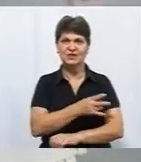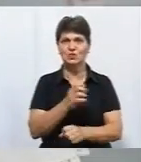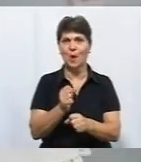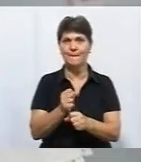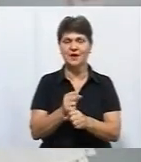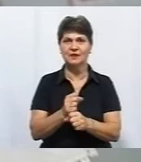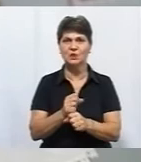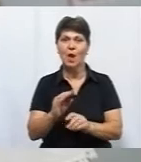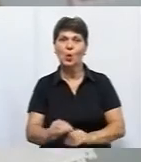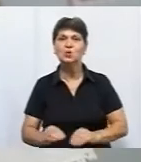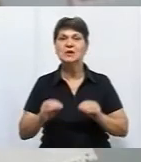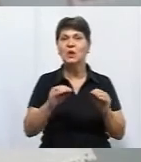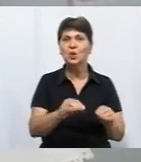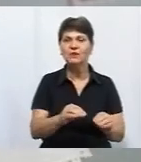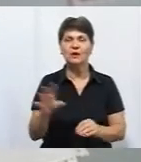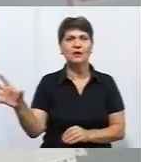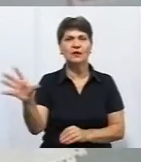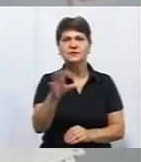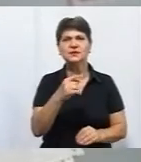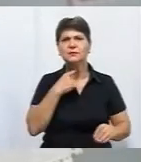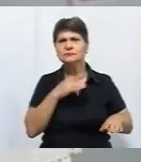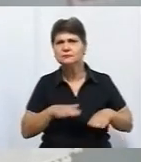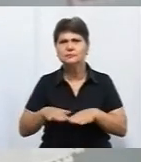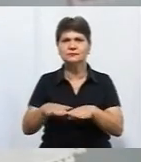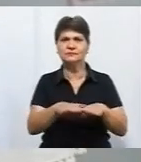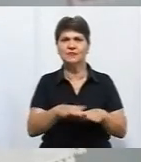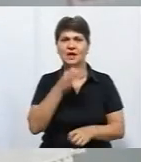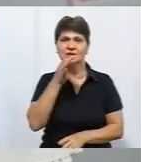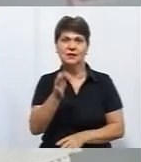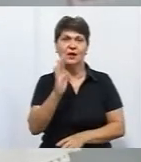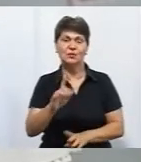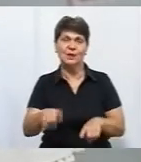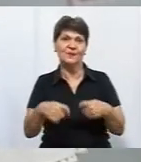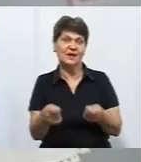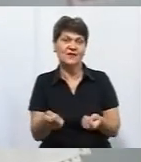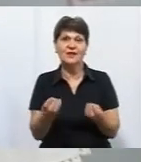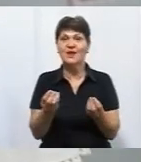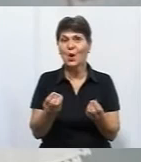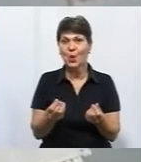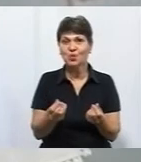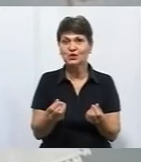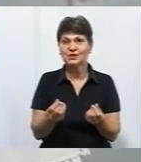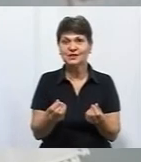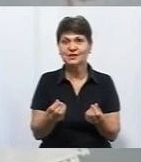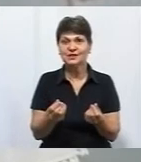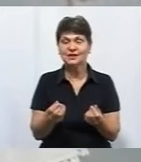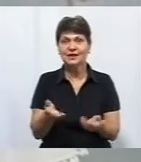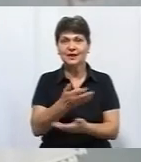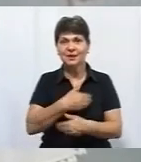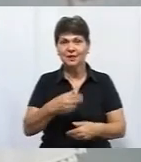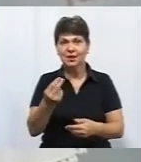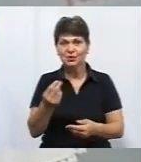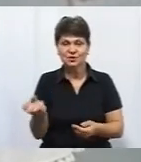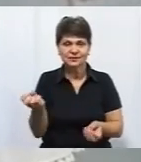там, встановлювати саме. Всі одноголосно сказали, що будемо надавати кошти. Ми скидались